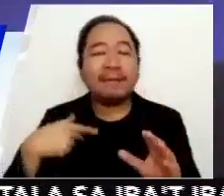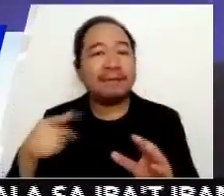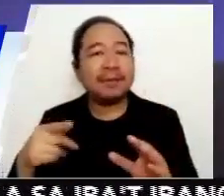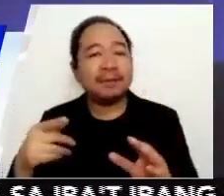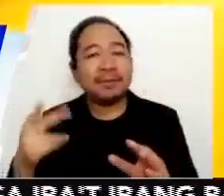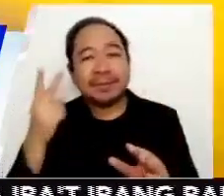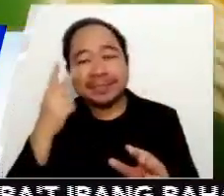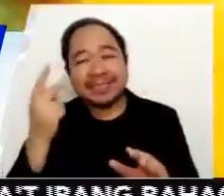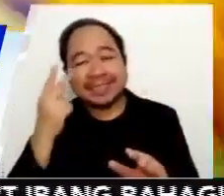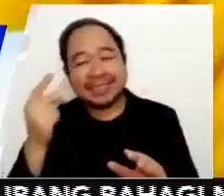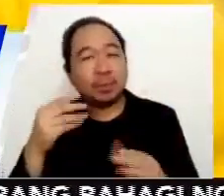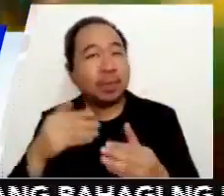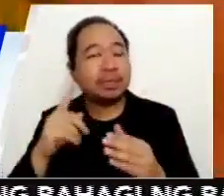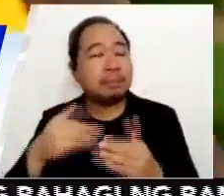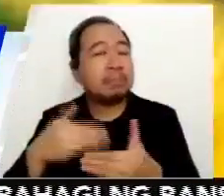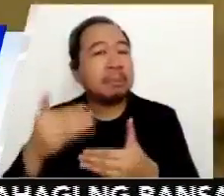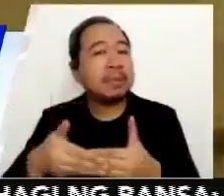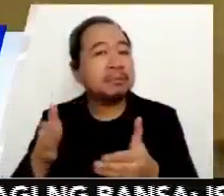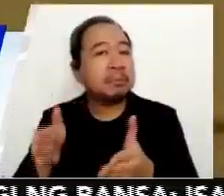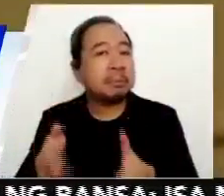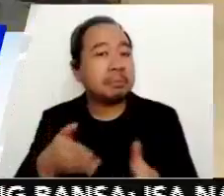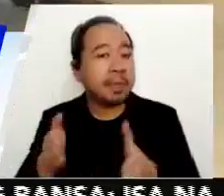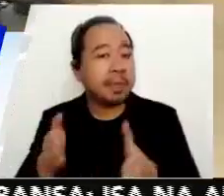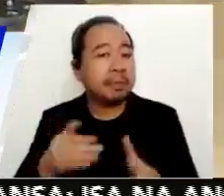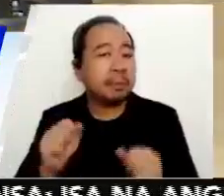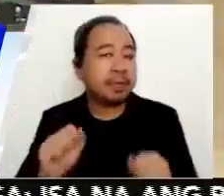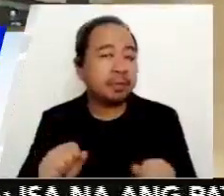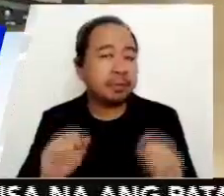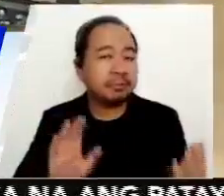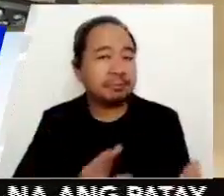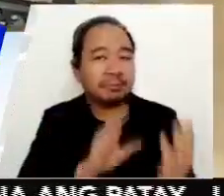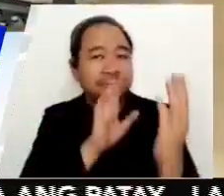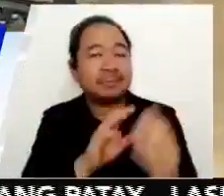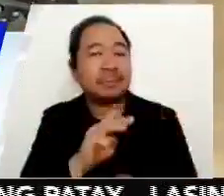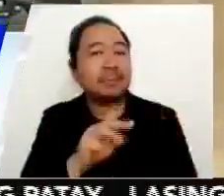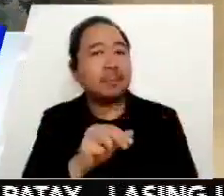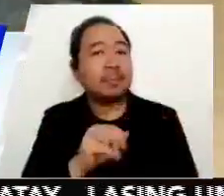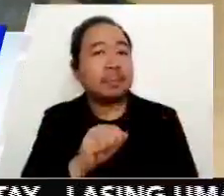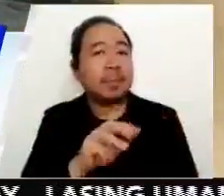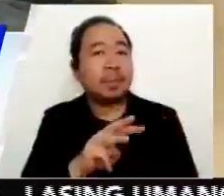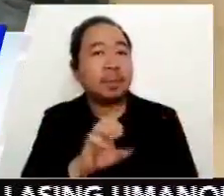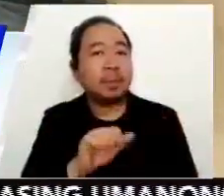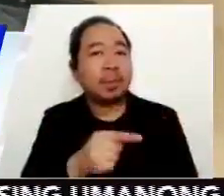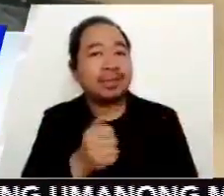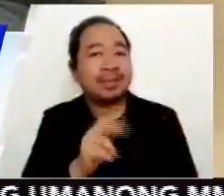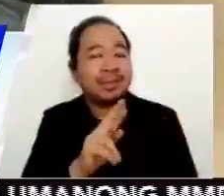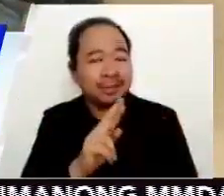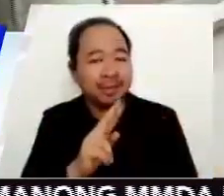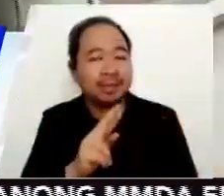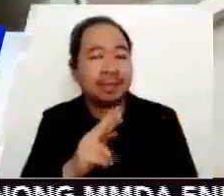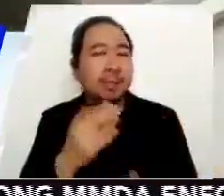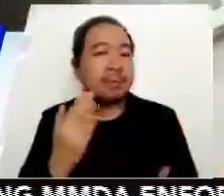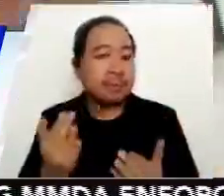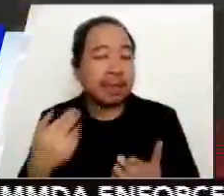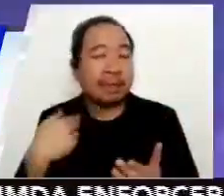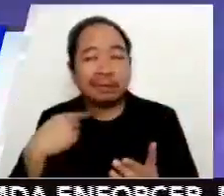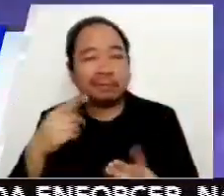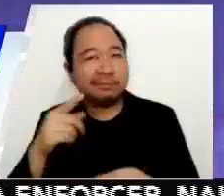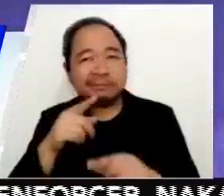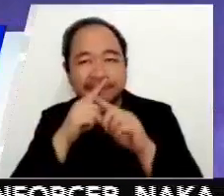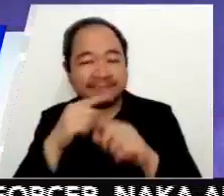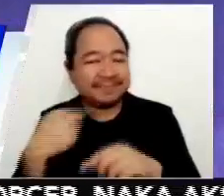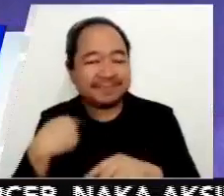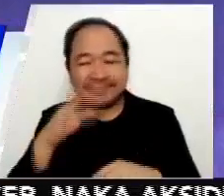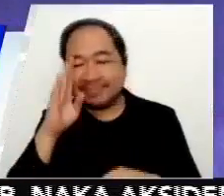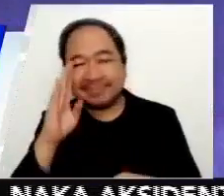susunod niyang plano, kabilang ang posibleng pagkaharap nila ni Mayweather. Noong una'y hindi pa ito mabanggit ng diretso ni Pacquiao. Pero